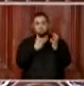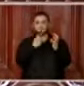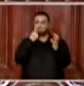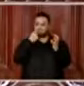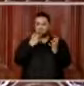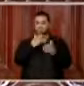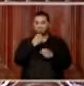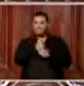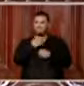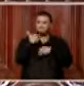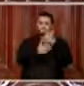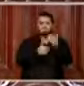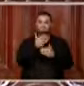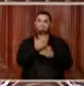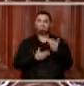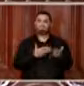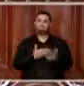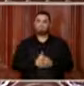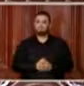حتى نسلم